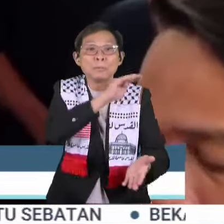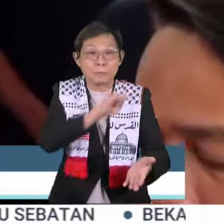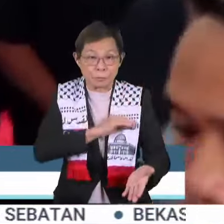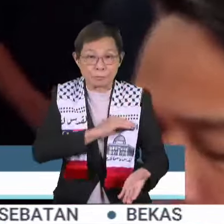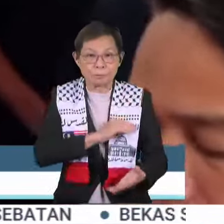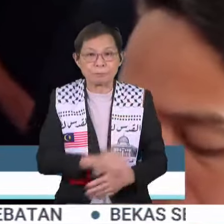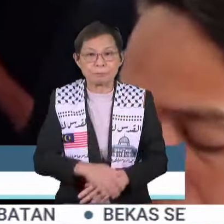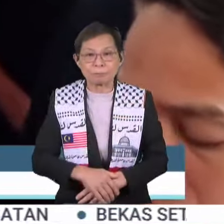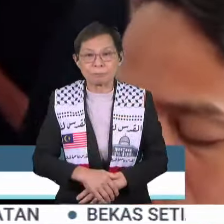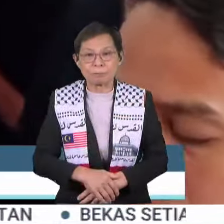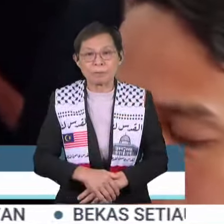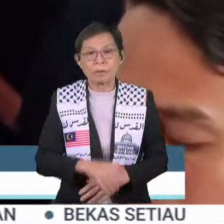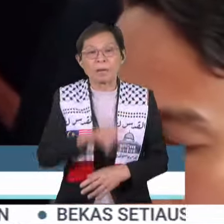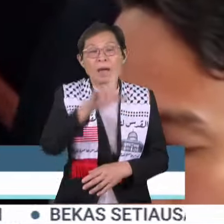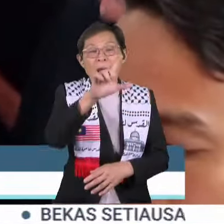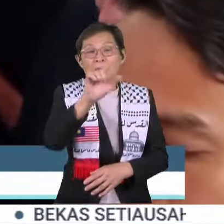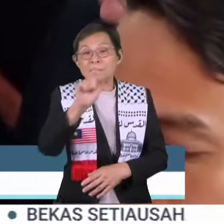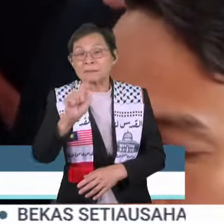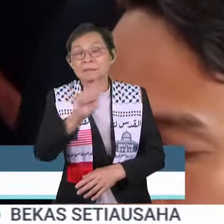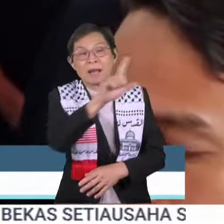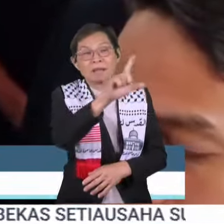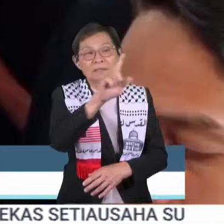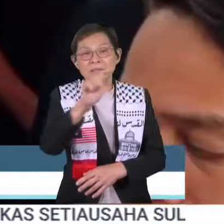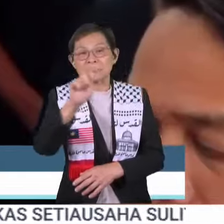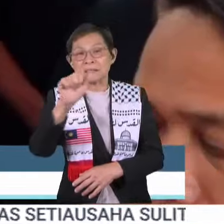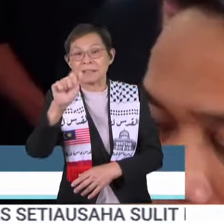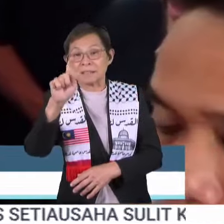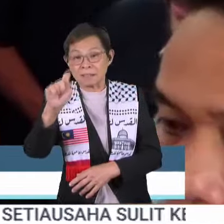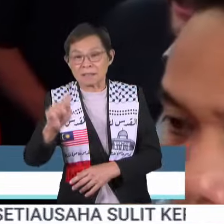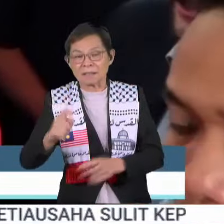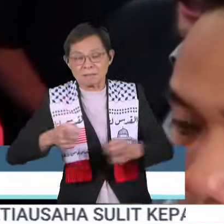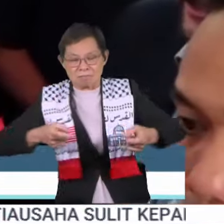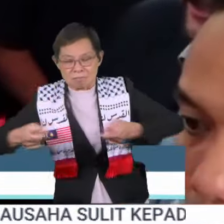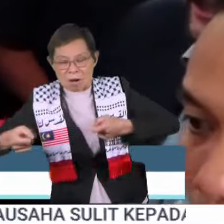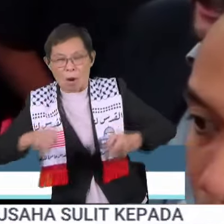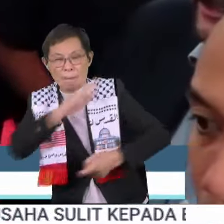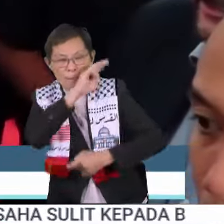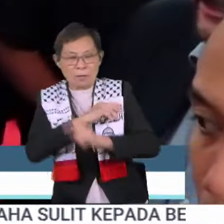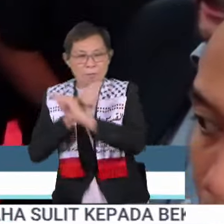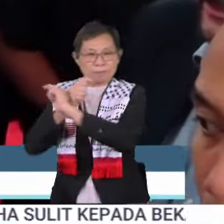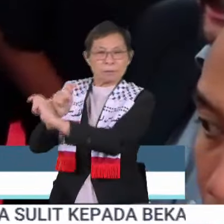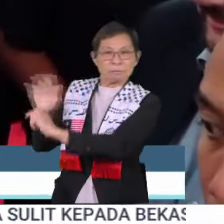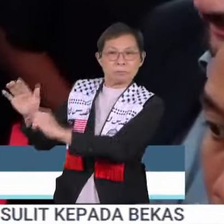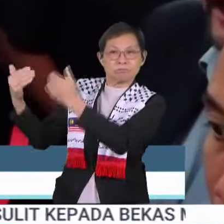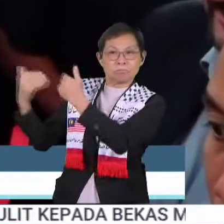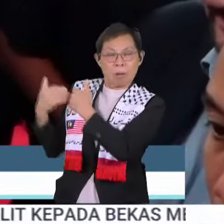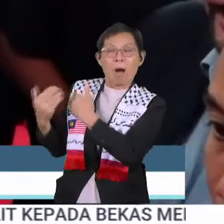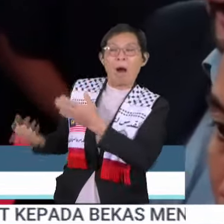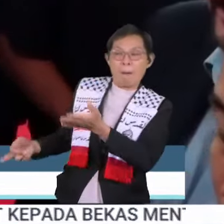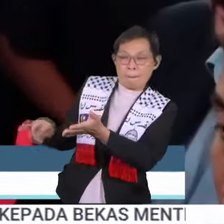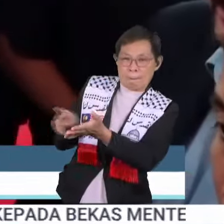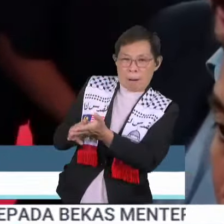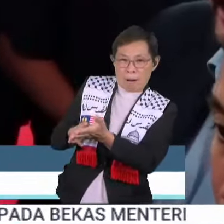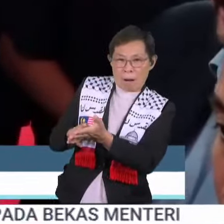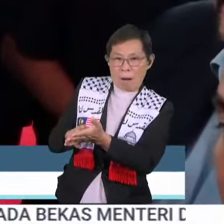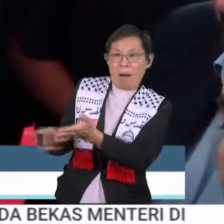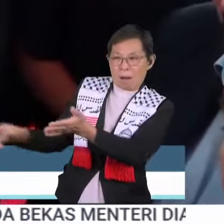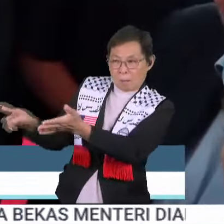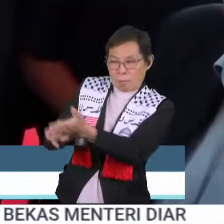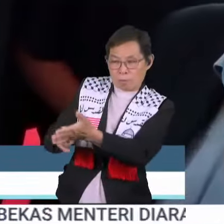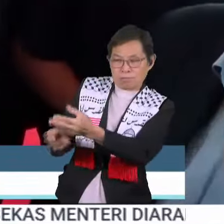diperoleh LT itu sedang dikendali oleh menteri berkenaan pertahanan dan akan dilapor ke jemaah